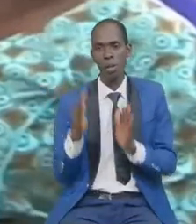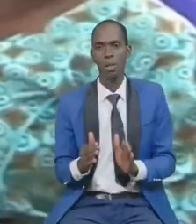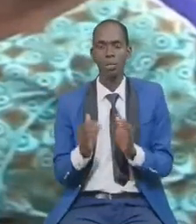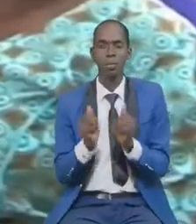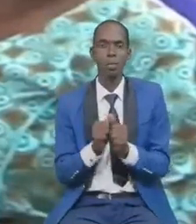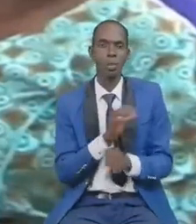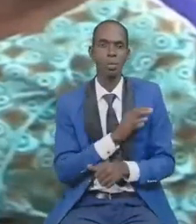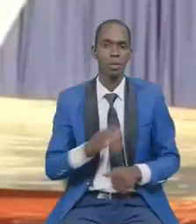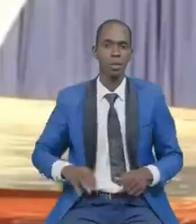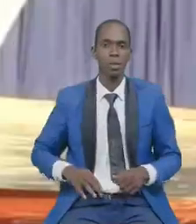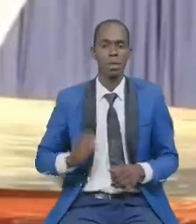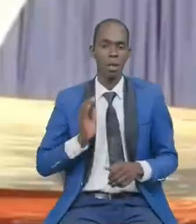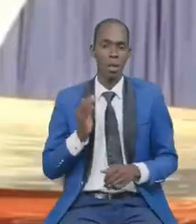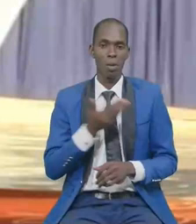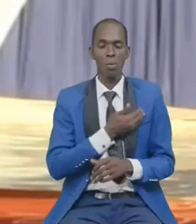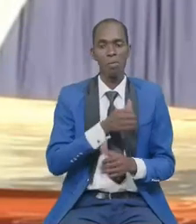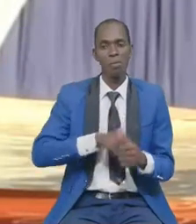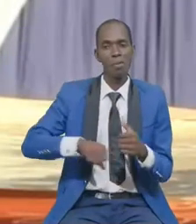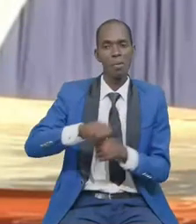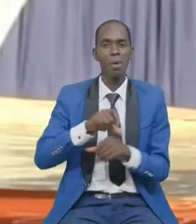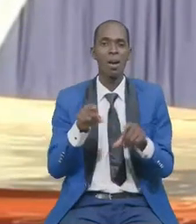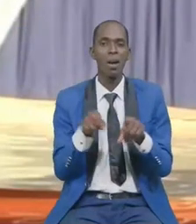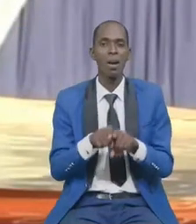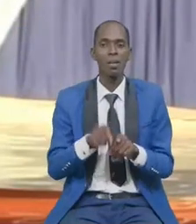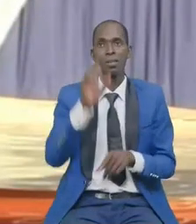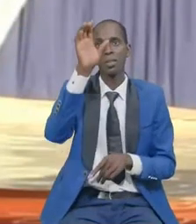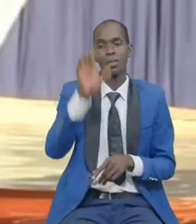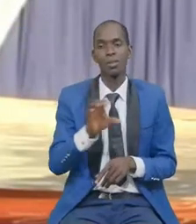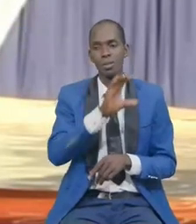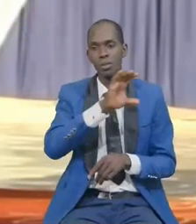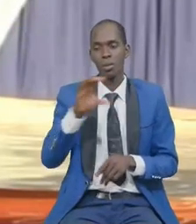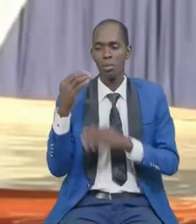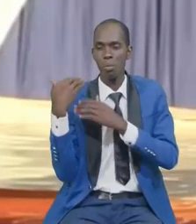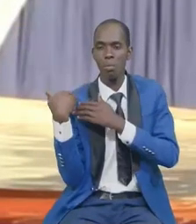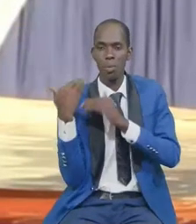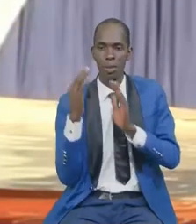communion comme porteur de croix avec Christ.